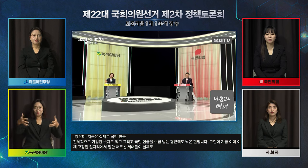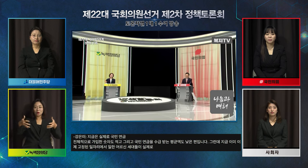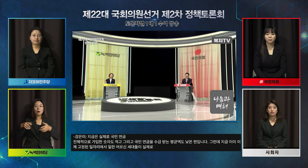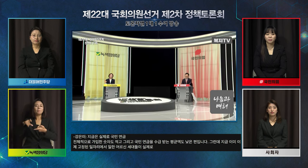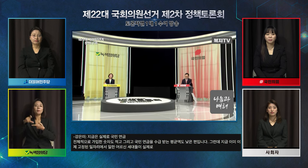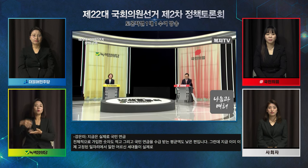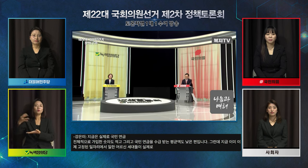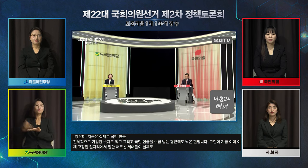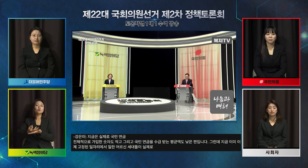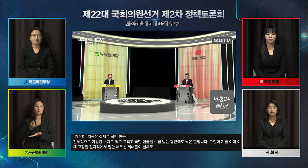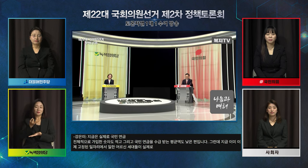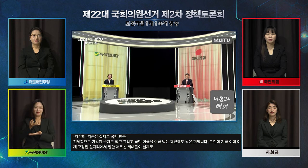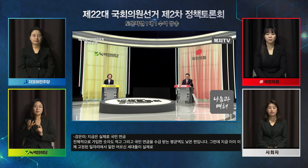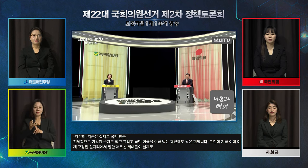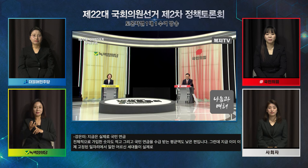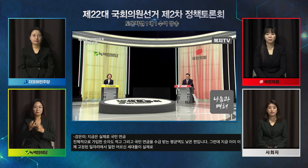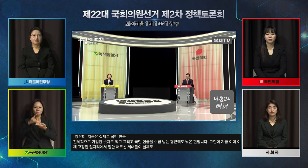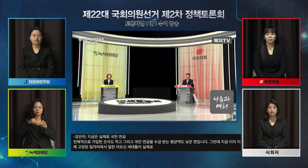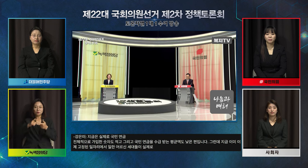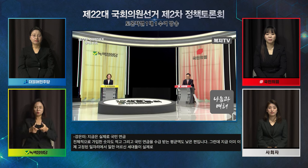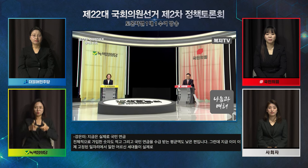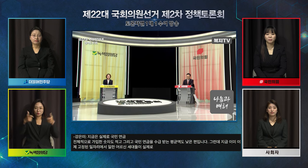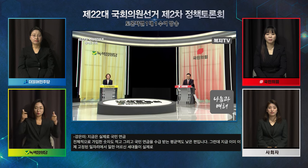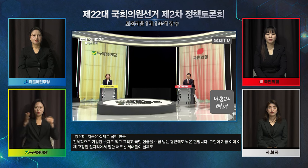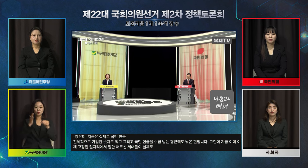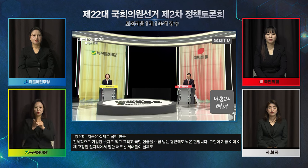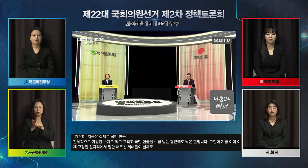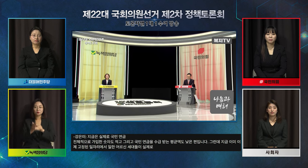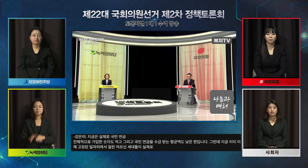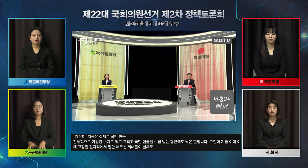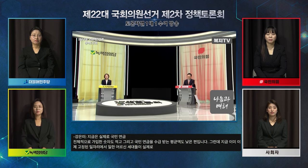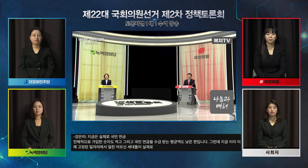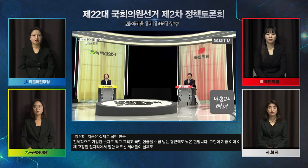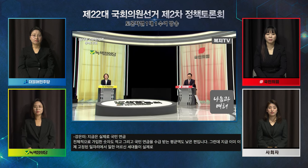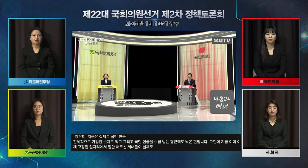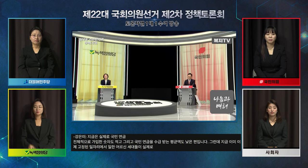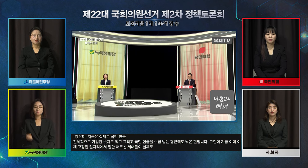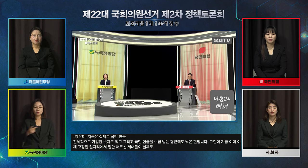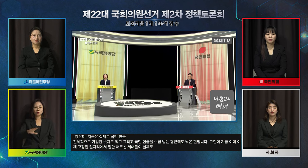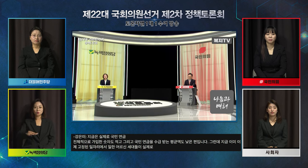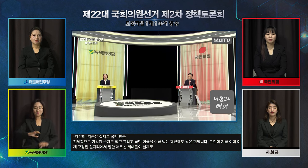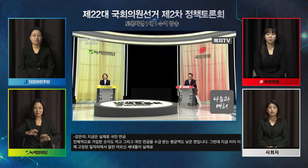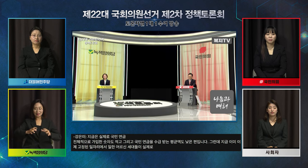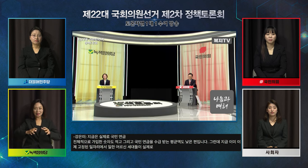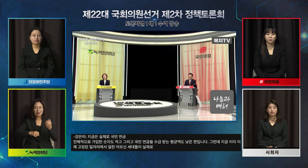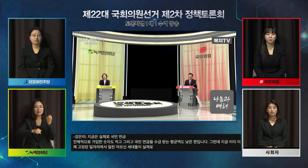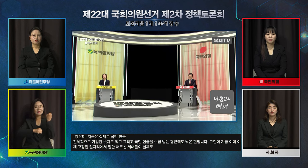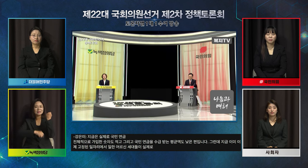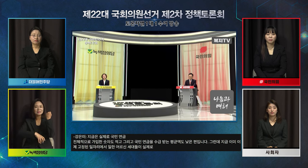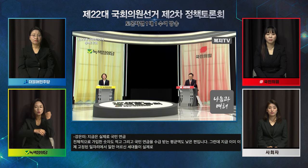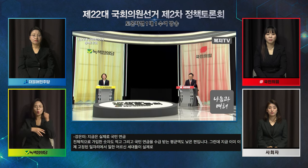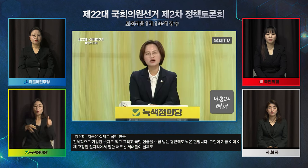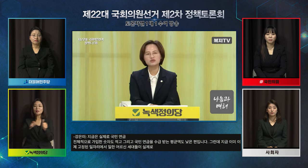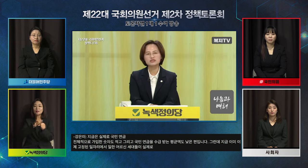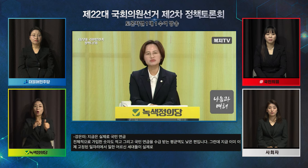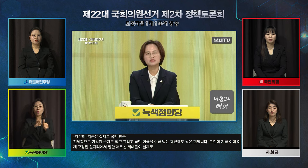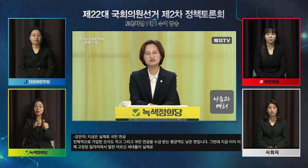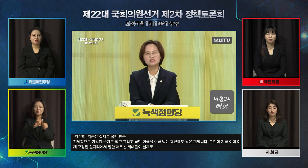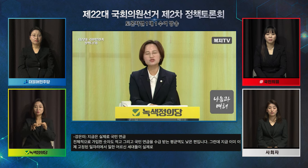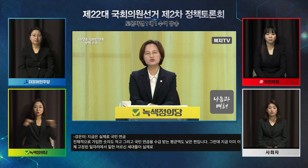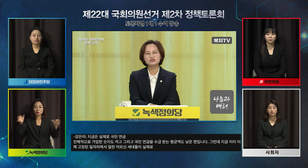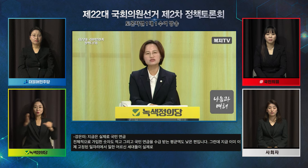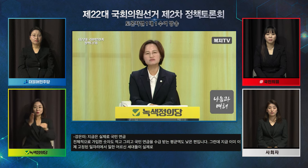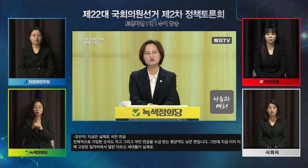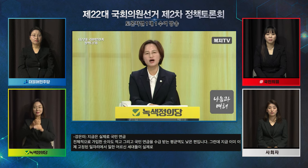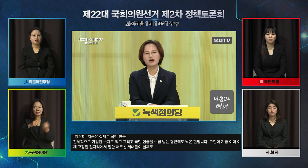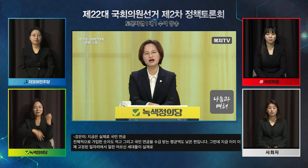수급금액도 많아지고 있는 편입니다. 또 한편으로는 이미 우리나라는 기초연금을 제공하고 있으면서